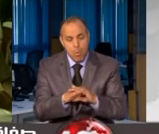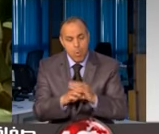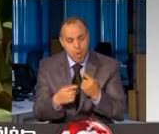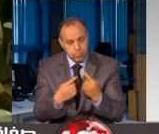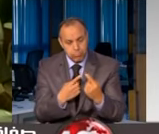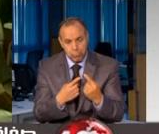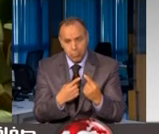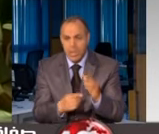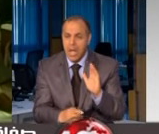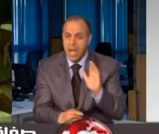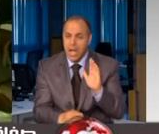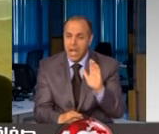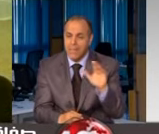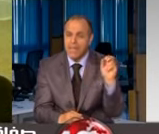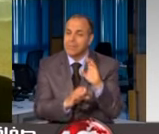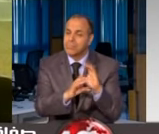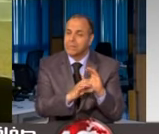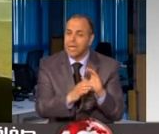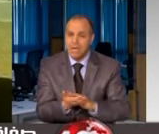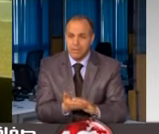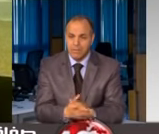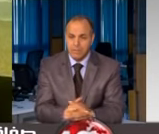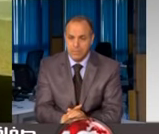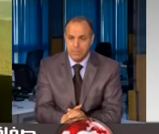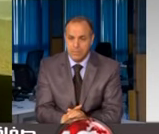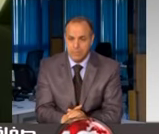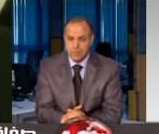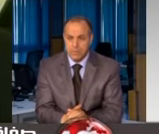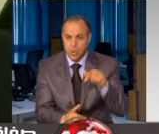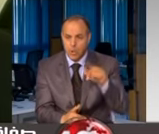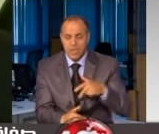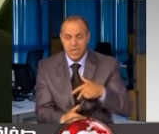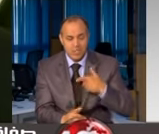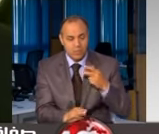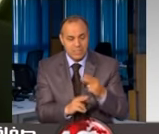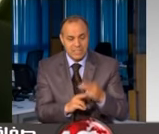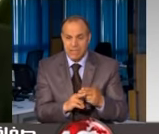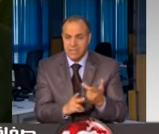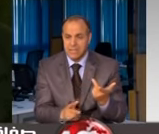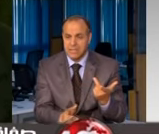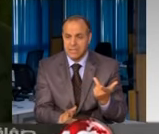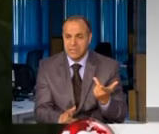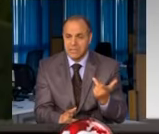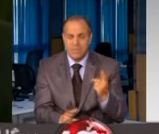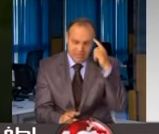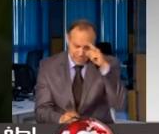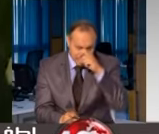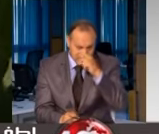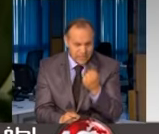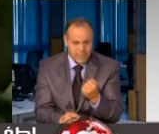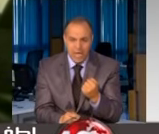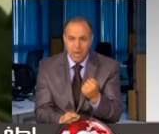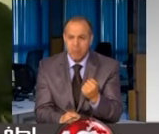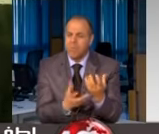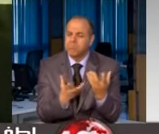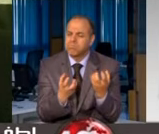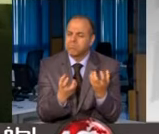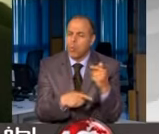منتدى خصص للنقل العمومي البري. اليوم نعيش في صفاقس حالة متردية،